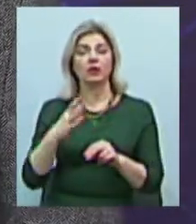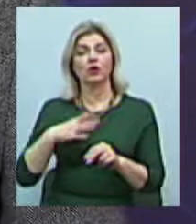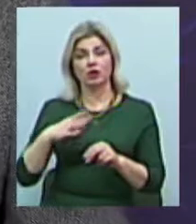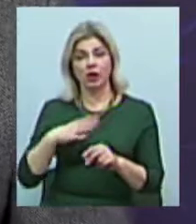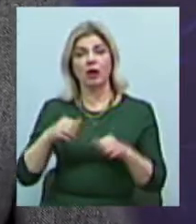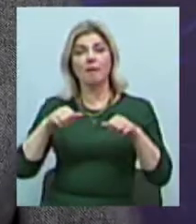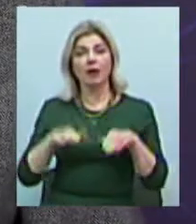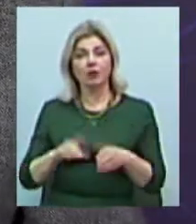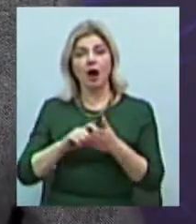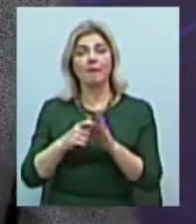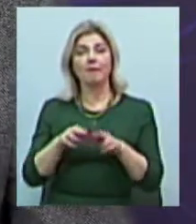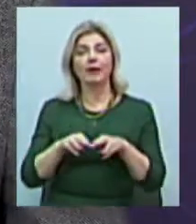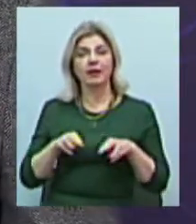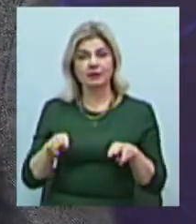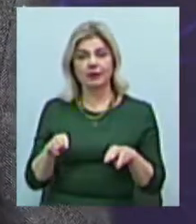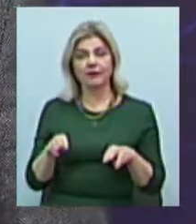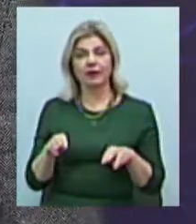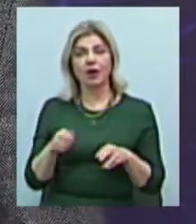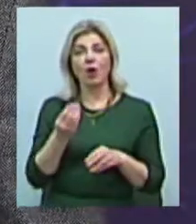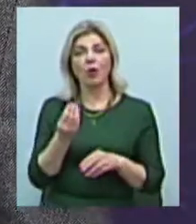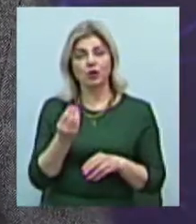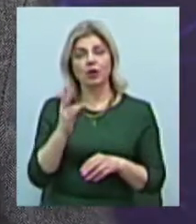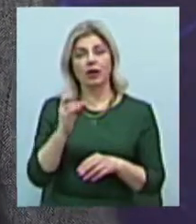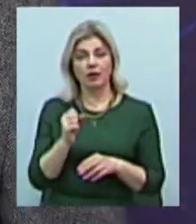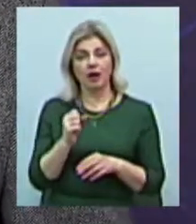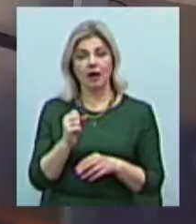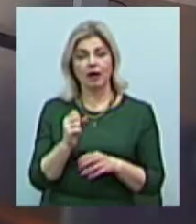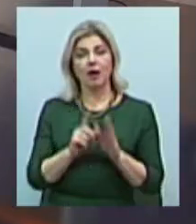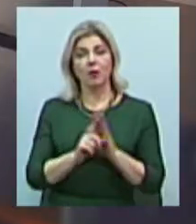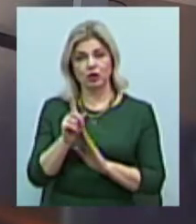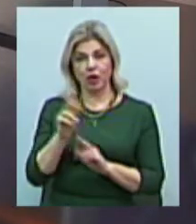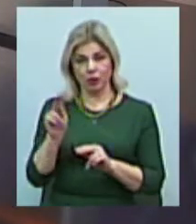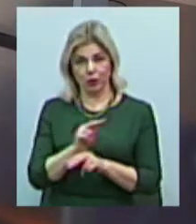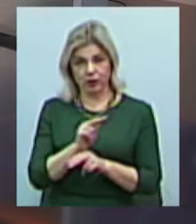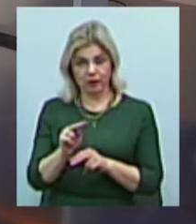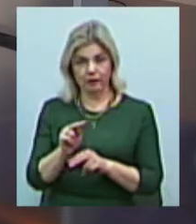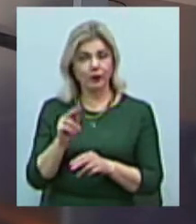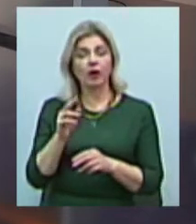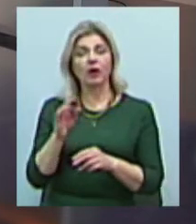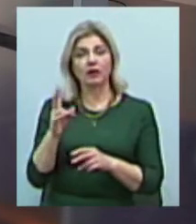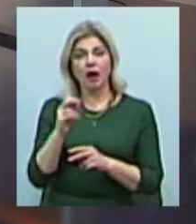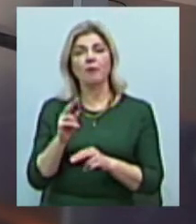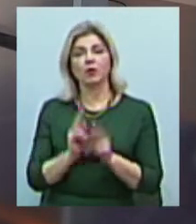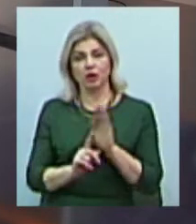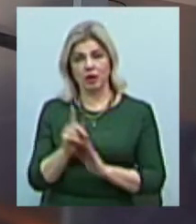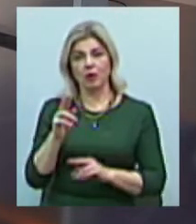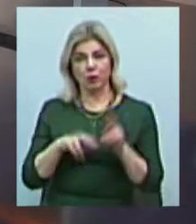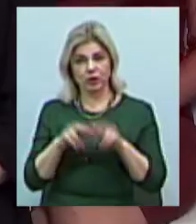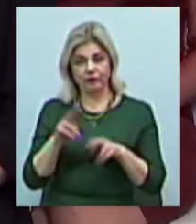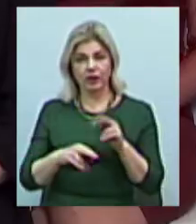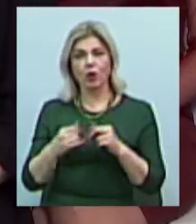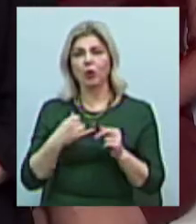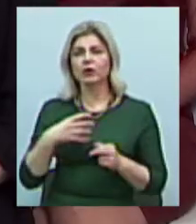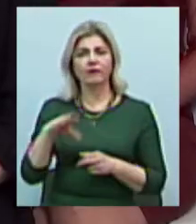постанову Кабінету міністрів, кошти на початок будівництва. Всюди у нас є тендери, всюди у нас є